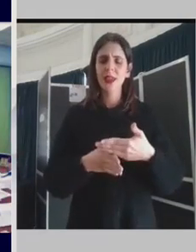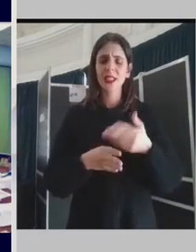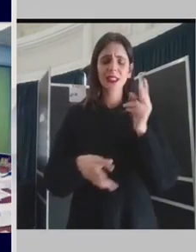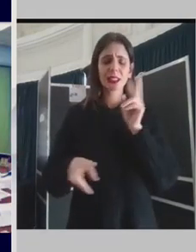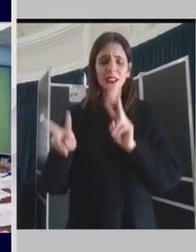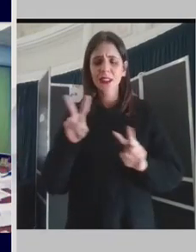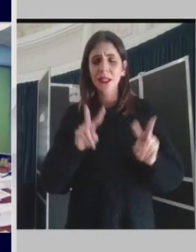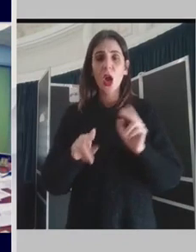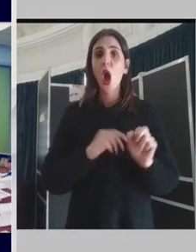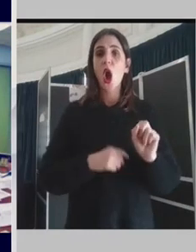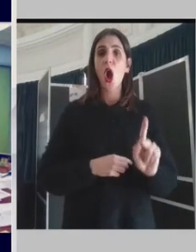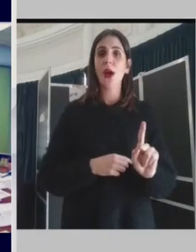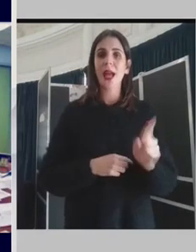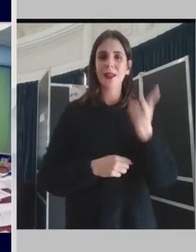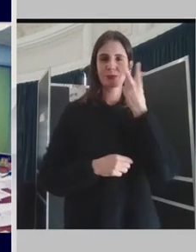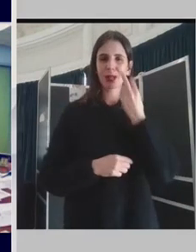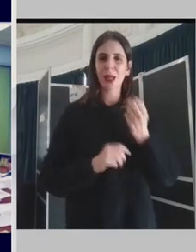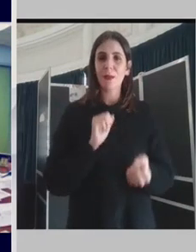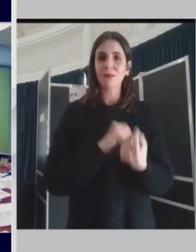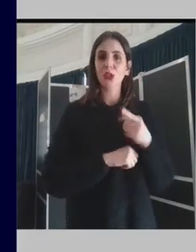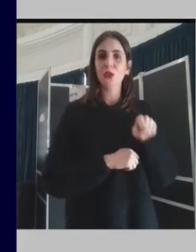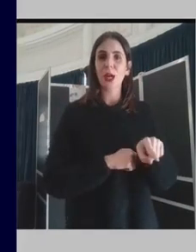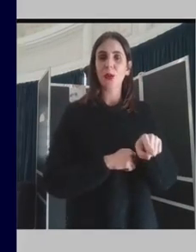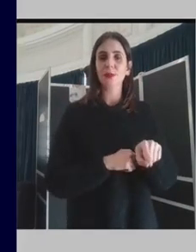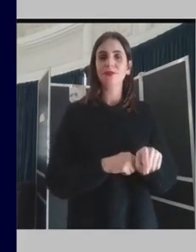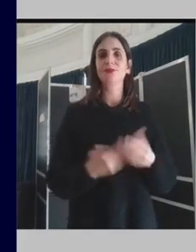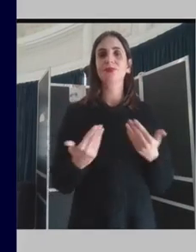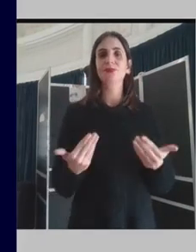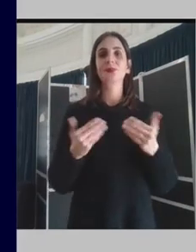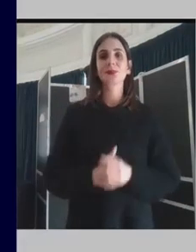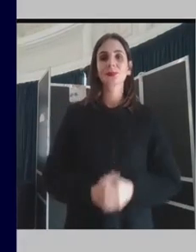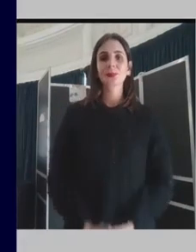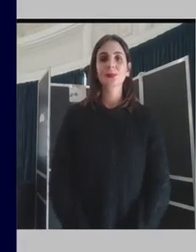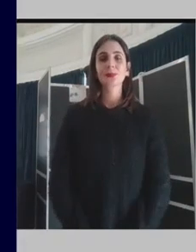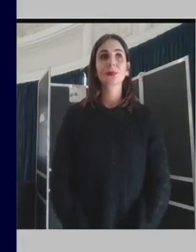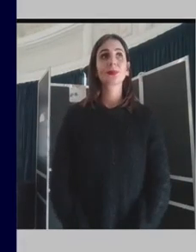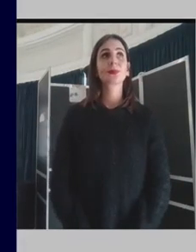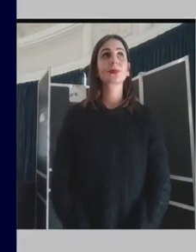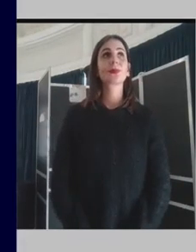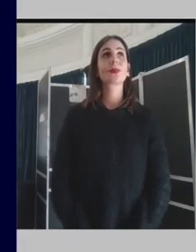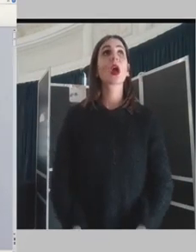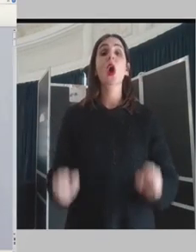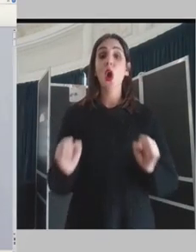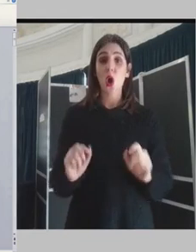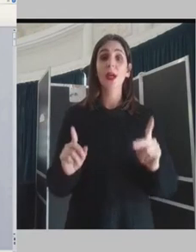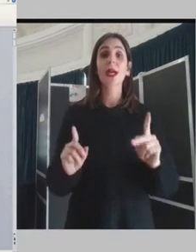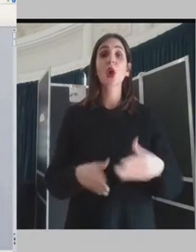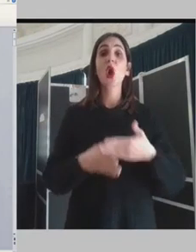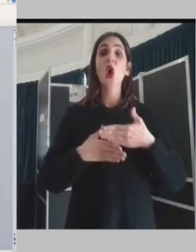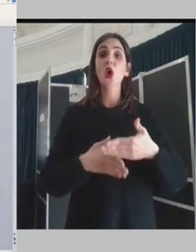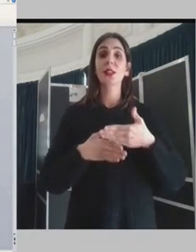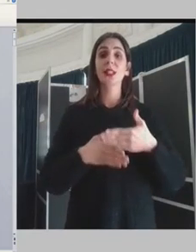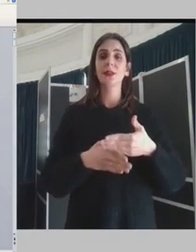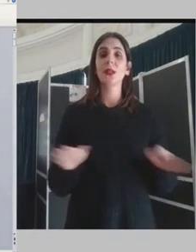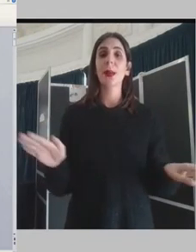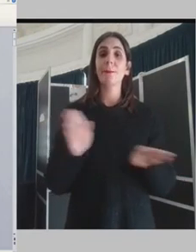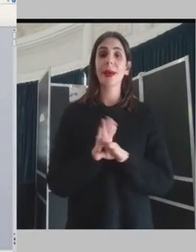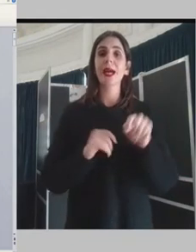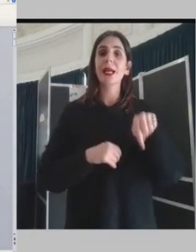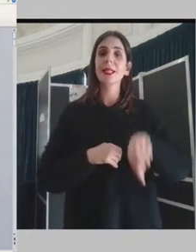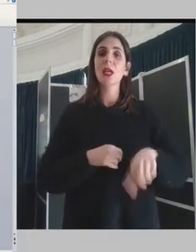ci siamo. Finestra. Eccola qua. Ci siamo, la vedete? Ecco, è partita la condivisione, se vuole mettere in